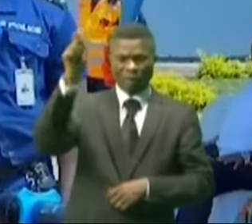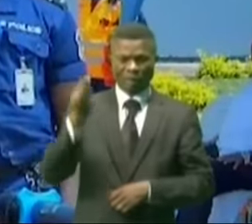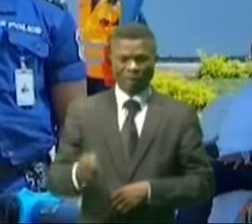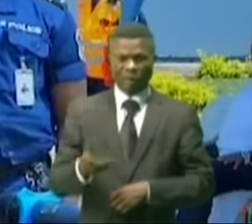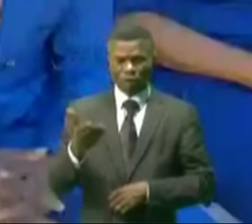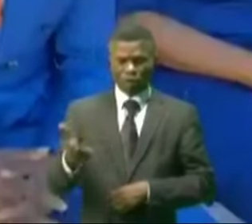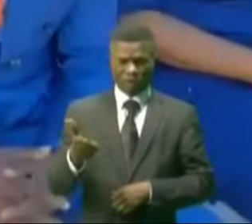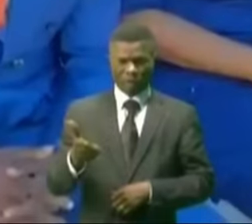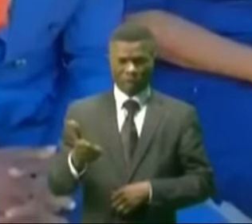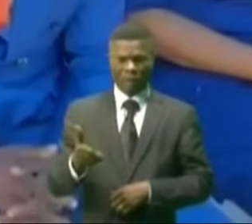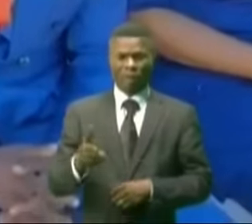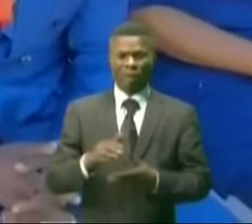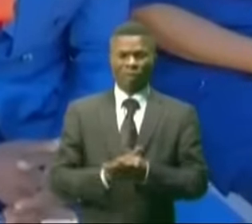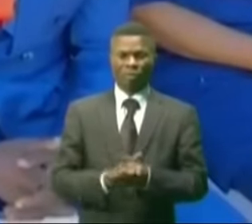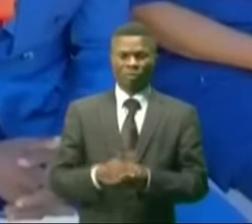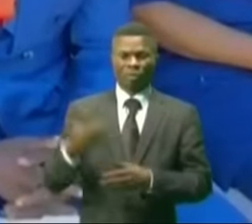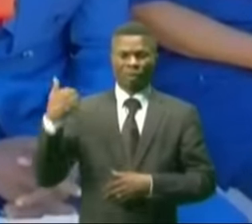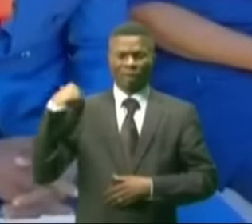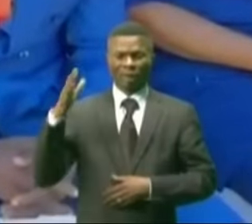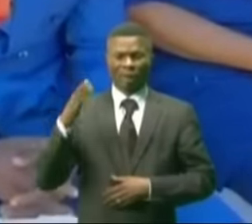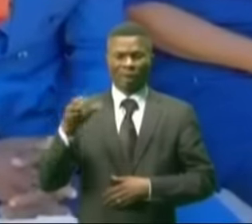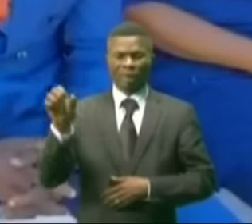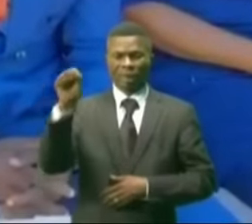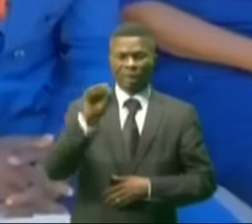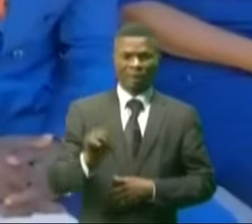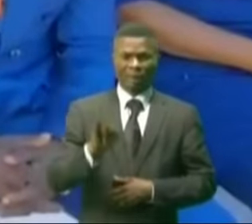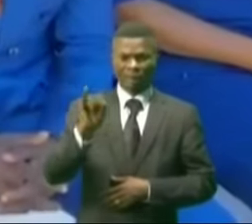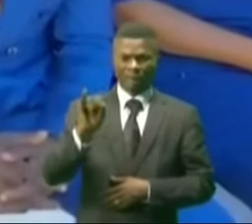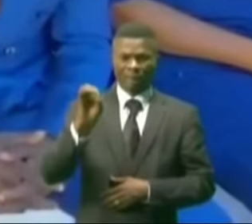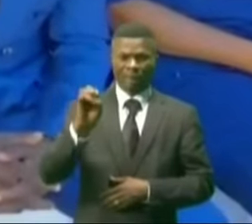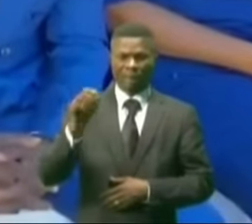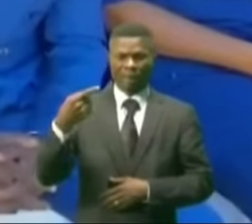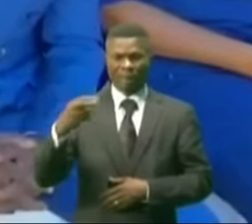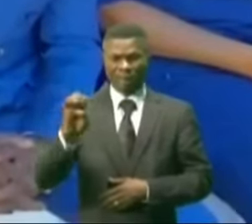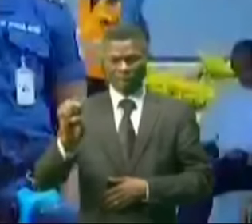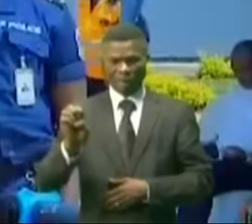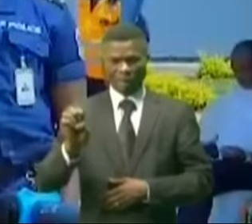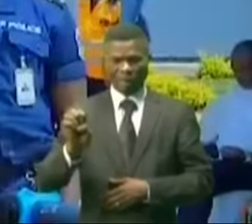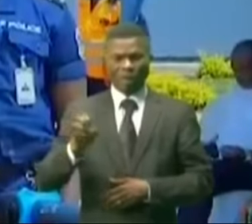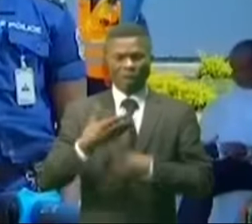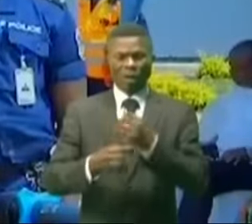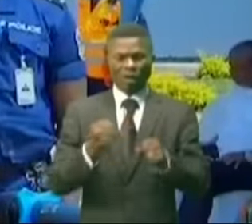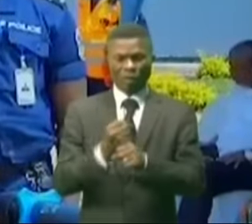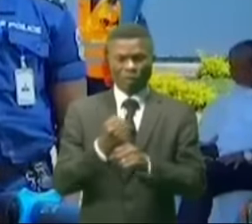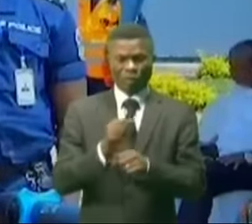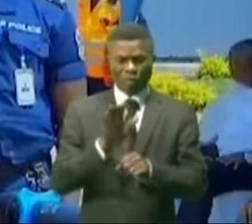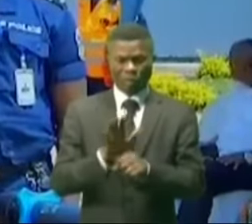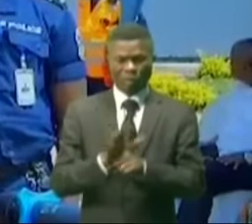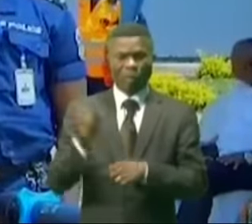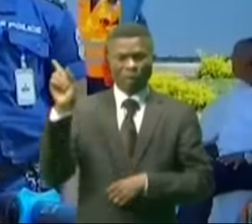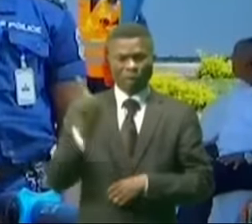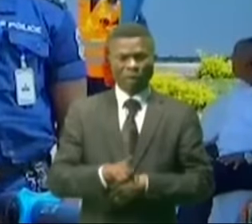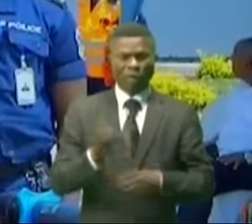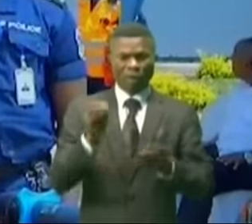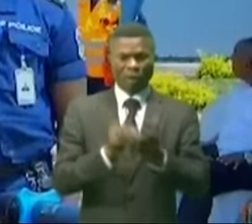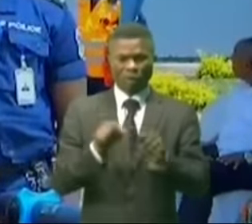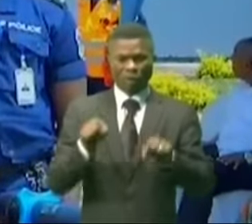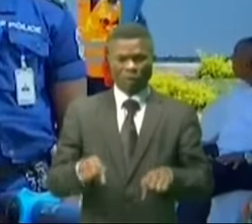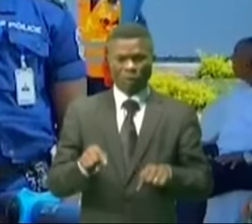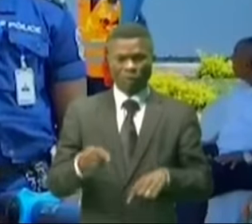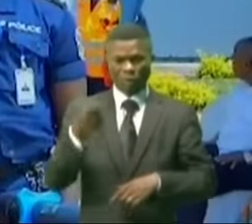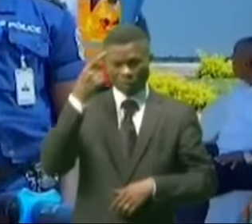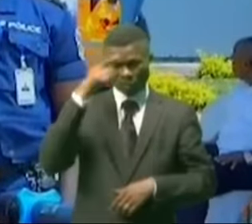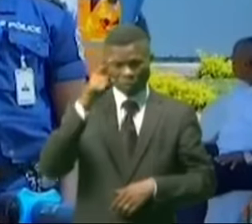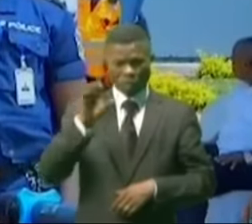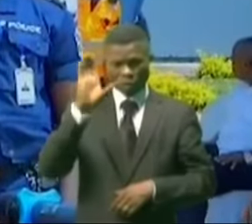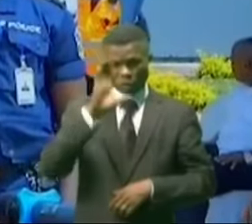seulement pour aller de gauche à droite, mais il est venu aussi pour